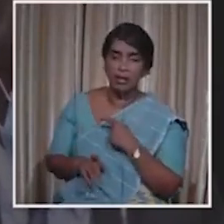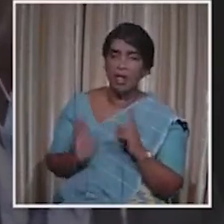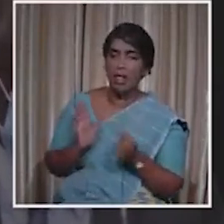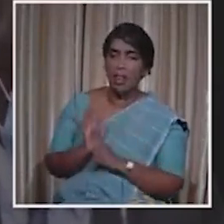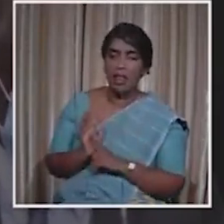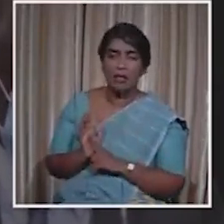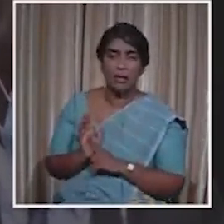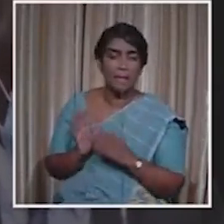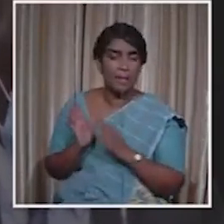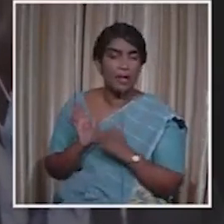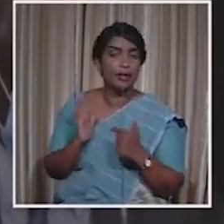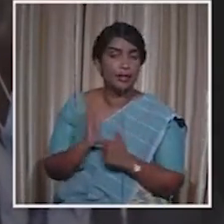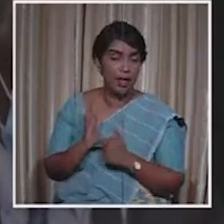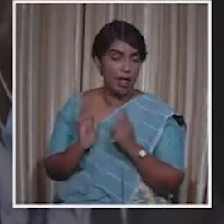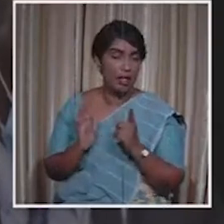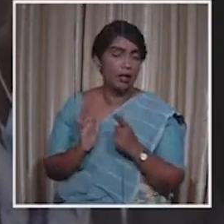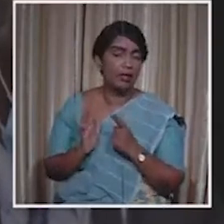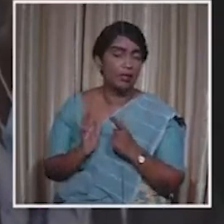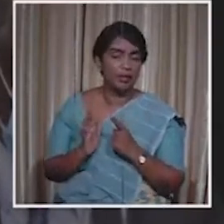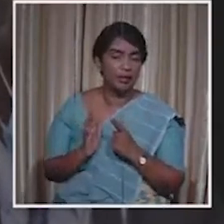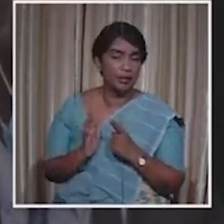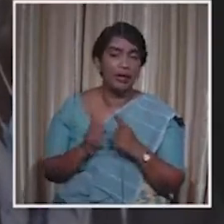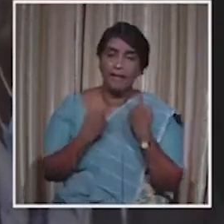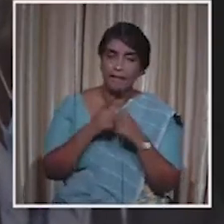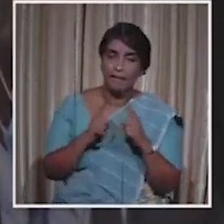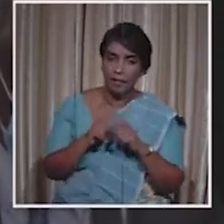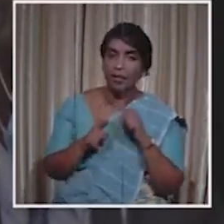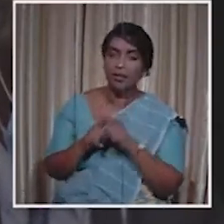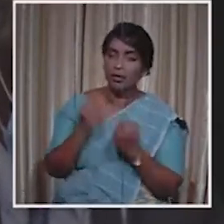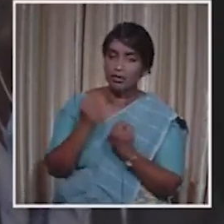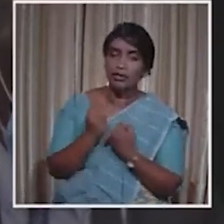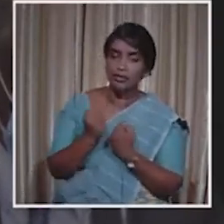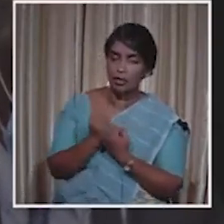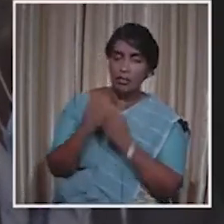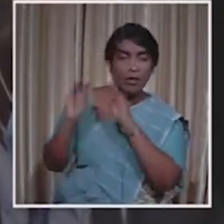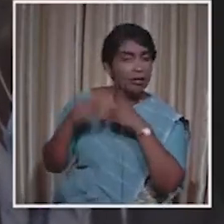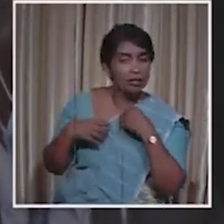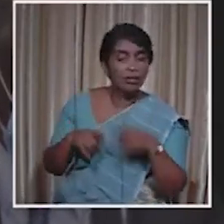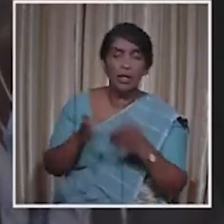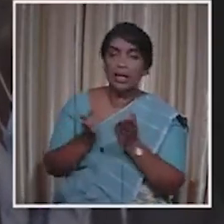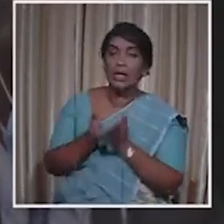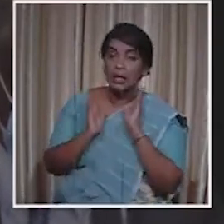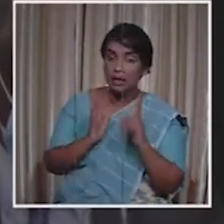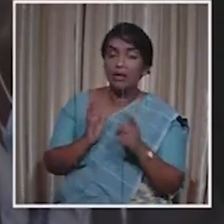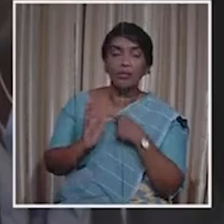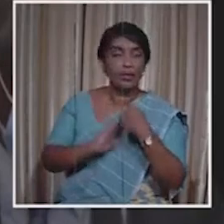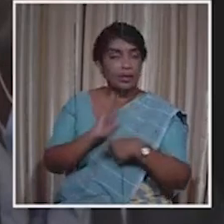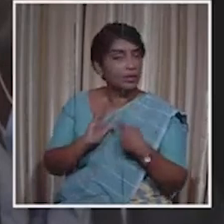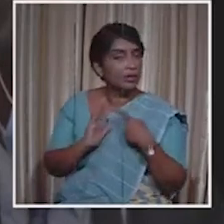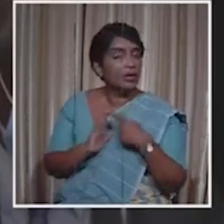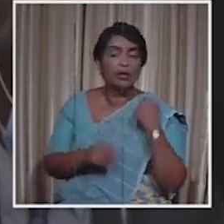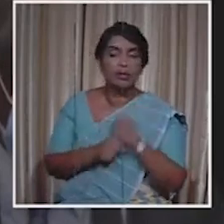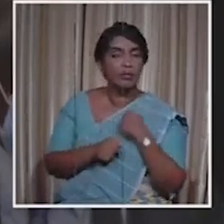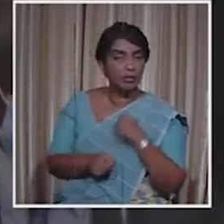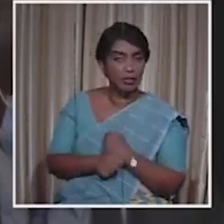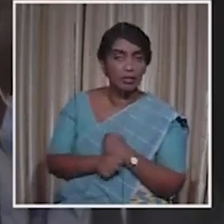எரிபொருட்களை வாங்குகிறது, ஒரு மானிய அடிப்படையில் உறவகைகளை வாங்குகிறது. எல்லாவற்றுக்கும் இந்தியாவிலே தங்கியிருக்கின்ற இலங்கையினுடைய அரசு பலாலி